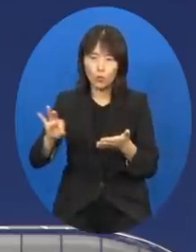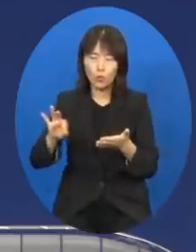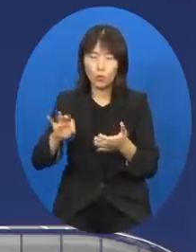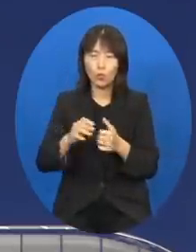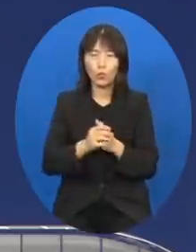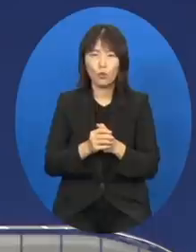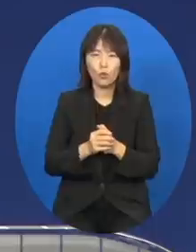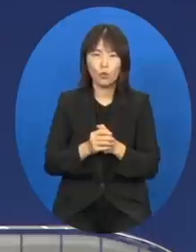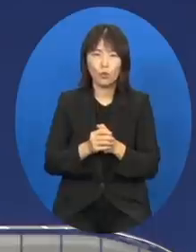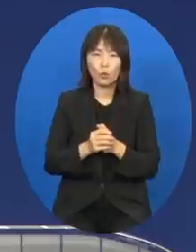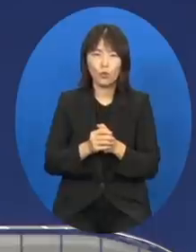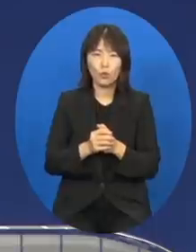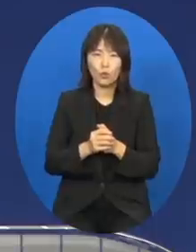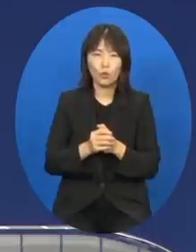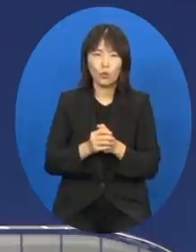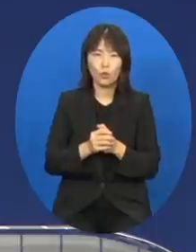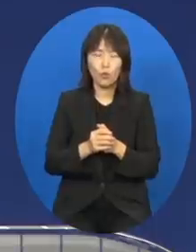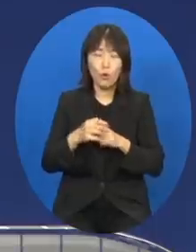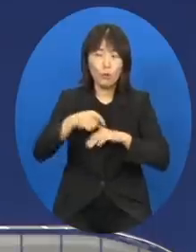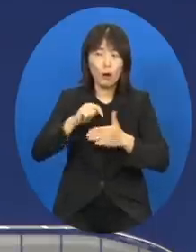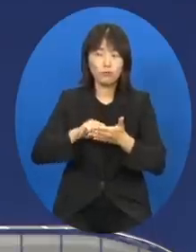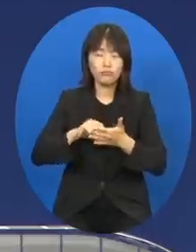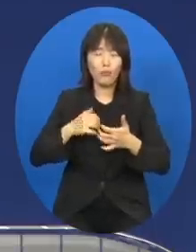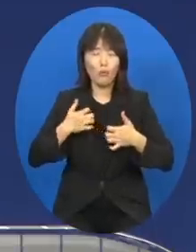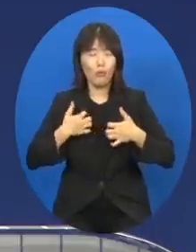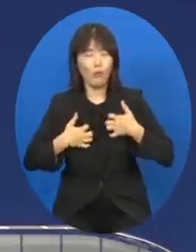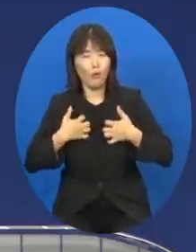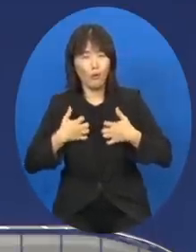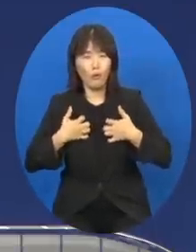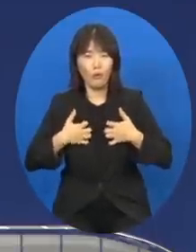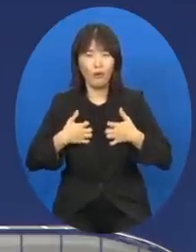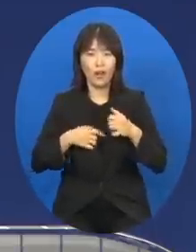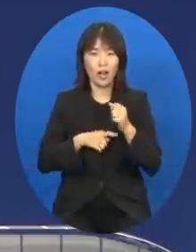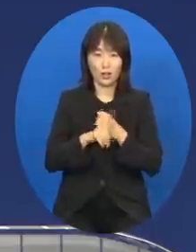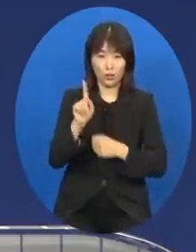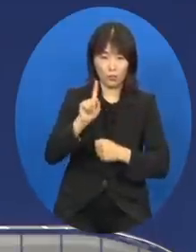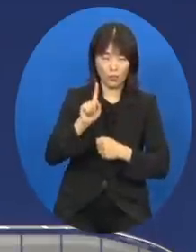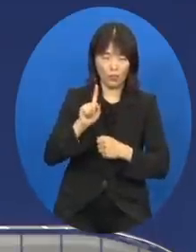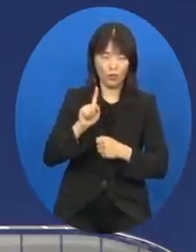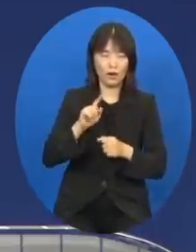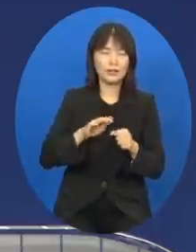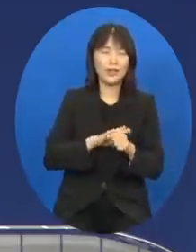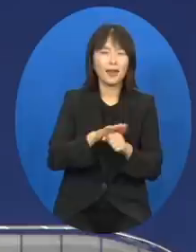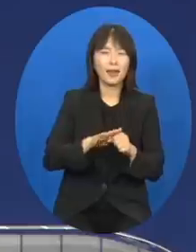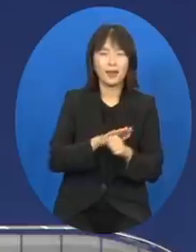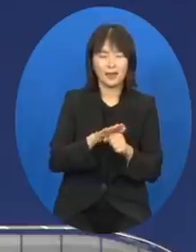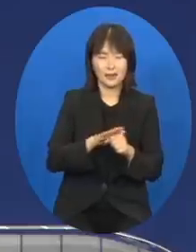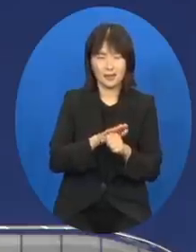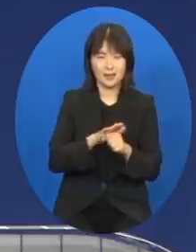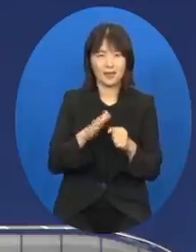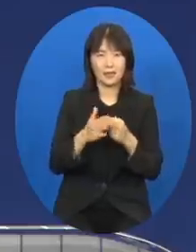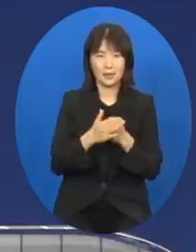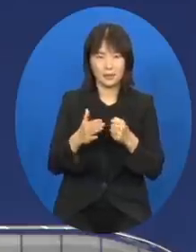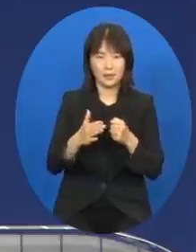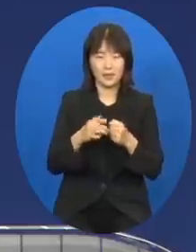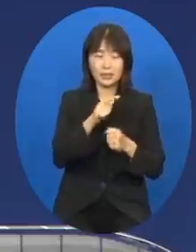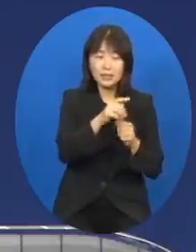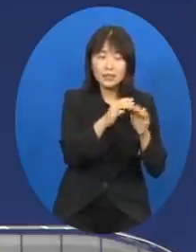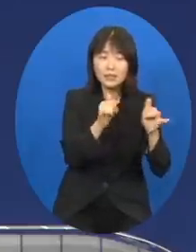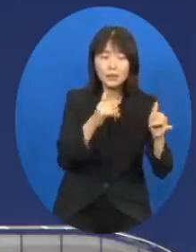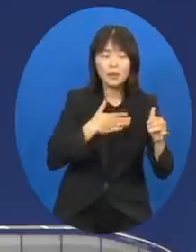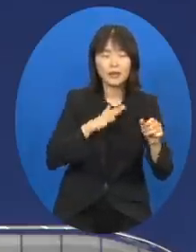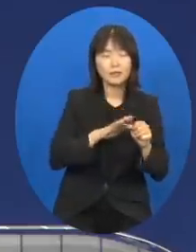그러면서도 더 마음이 기뻐요. 이유가 뭐예요? 사랑하니까. 그 사람은 내가